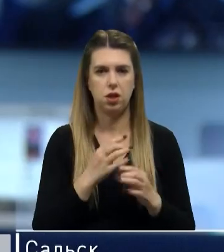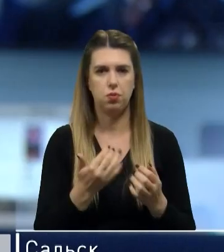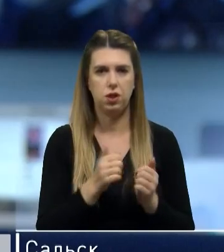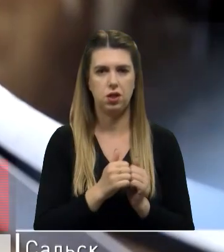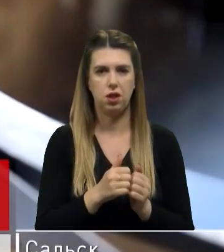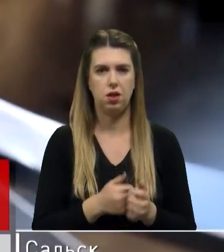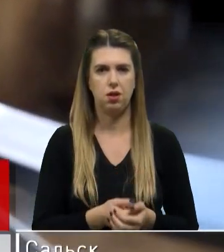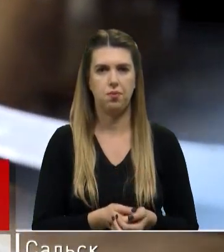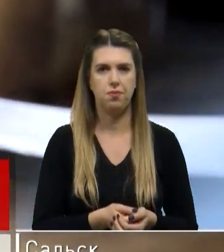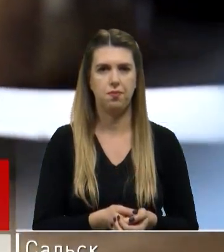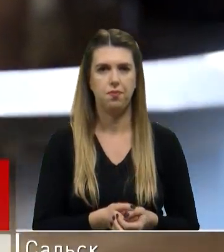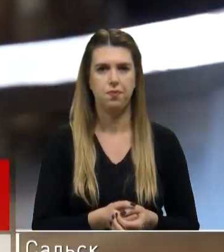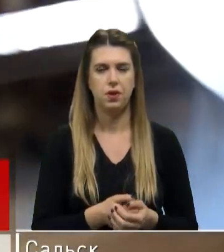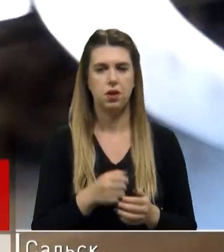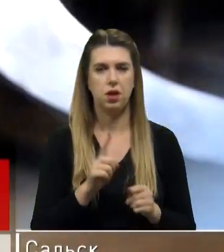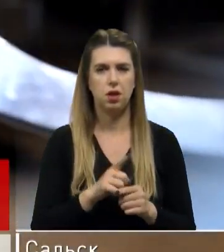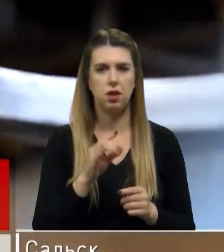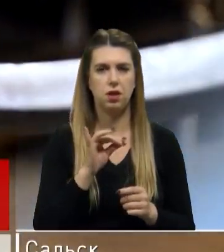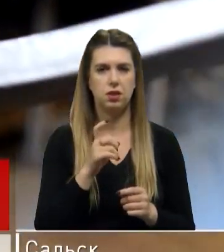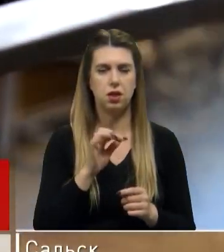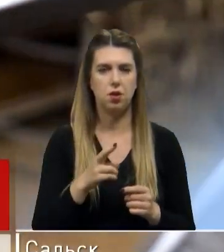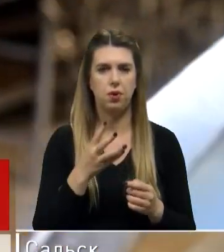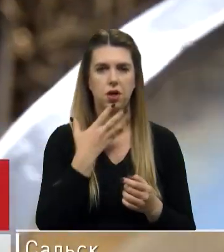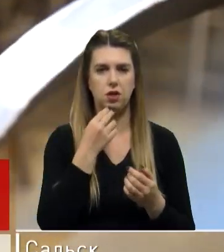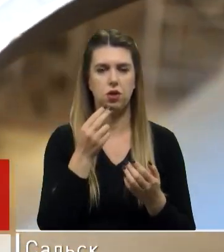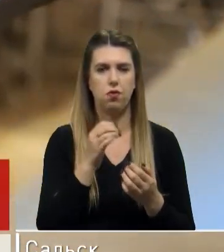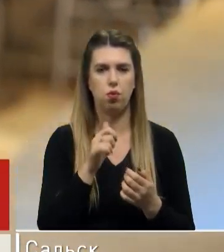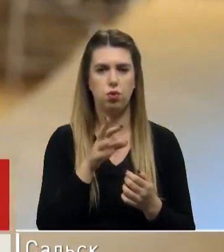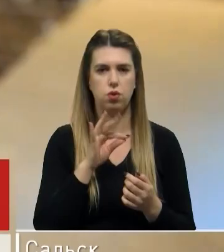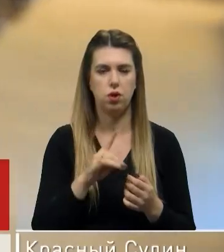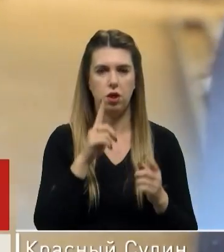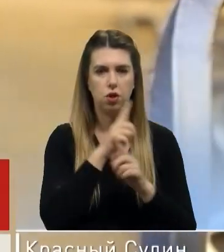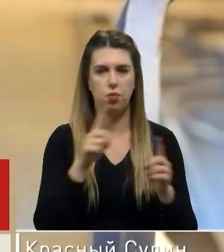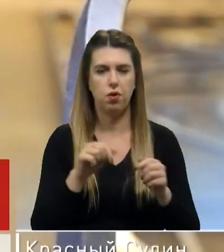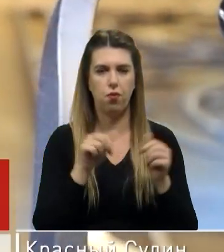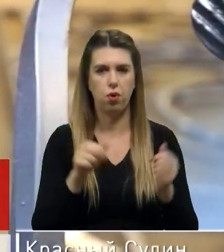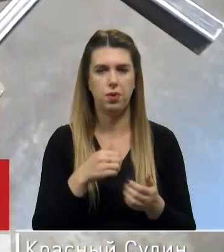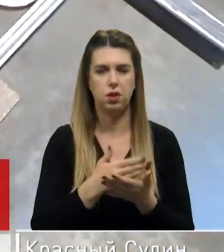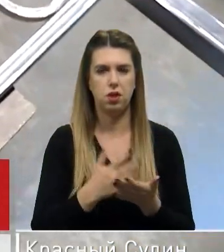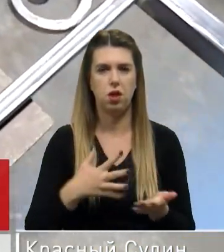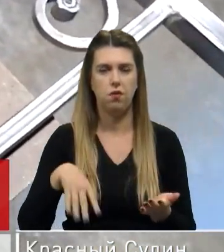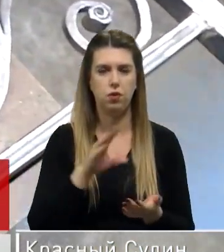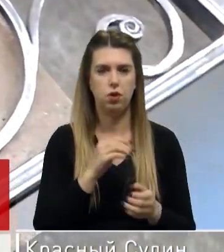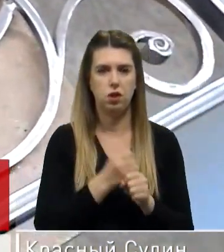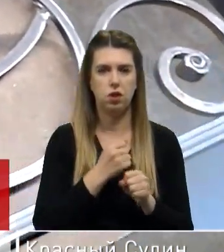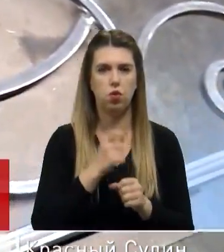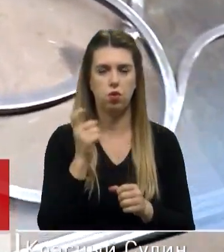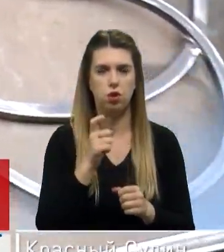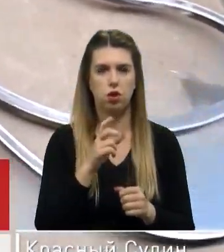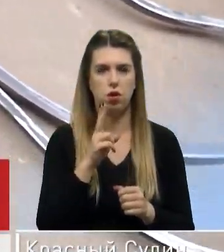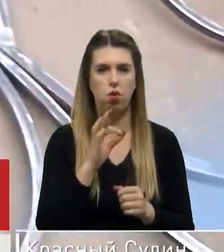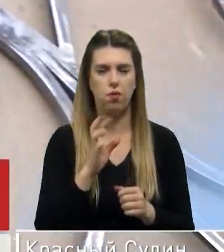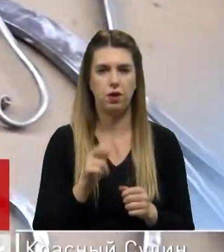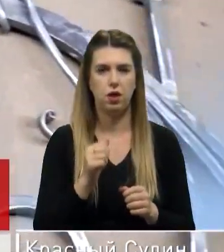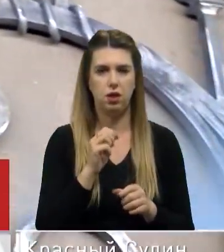коллег. Кованые изгибы, резные узоры, скрученные в удивительные формы детали – все это искусство художественной ковки. А